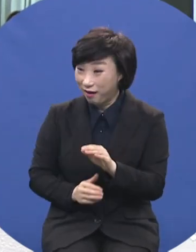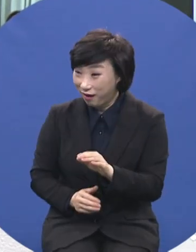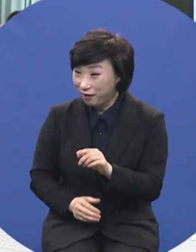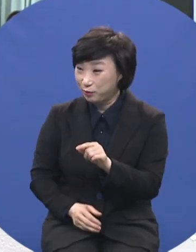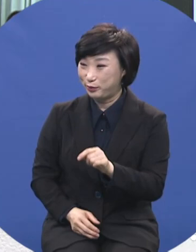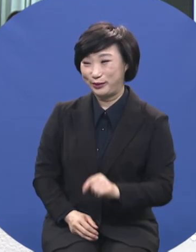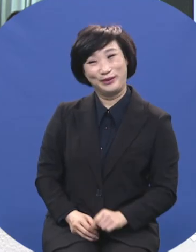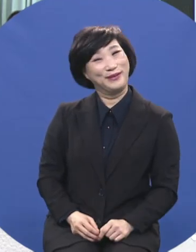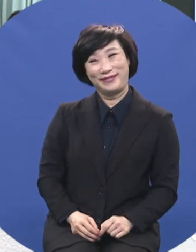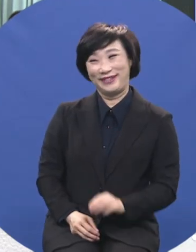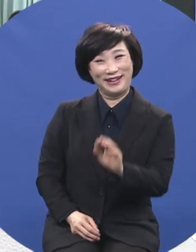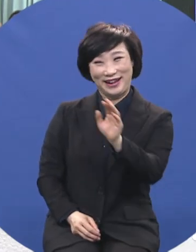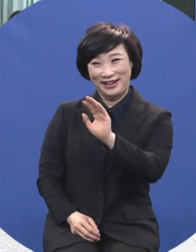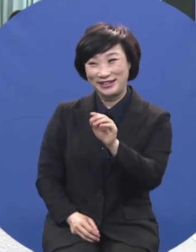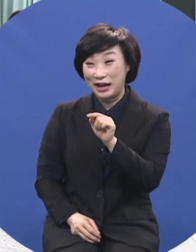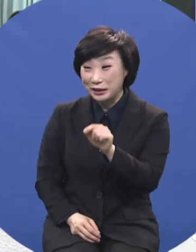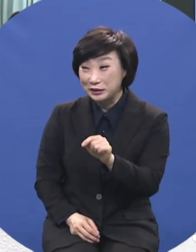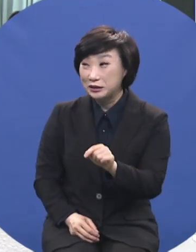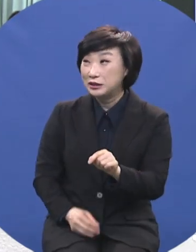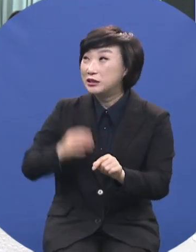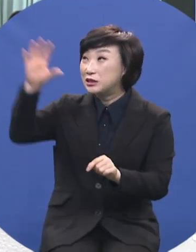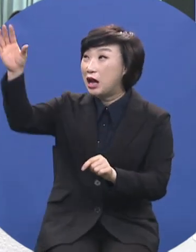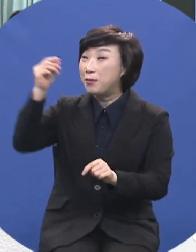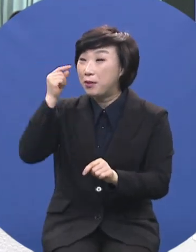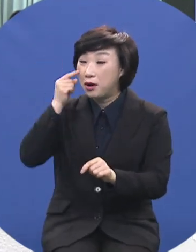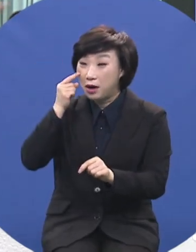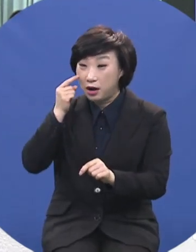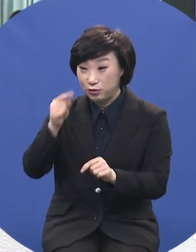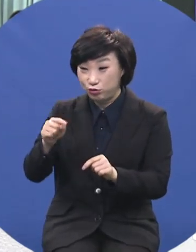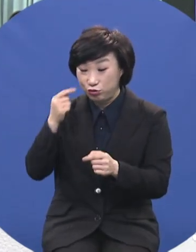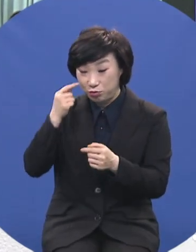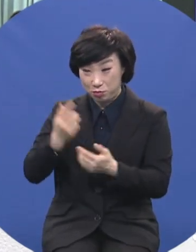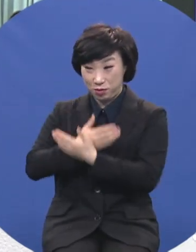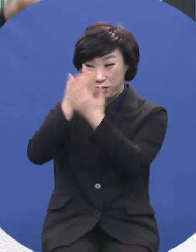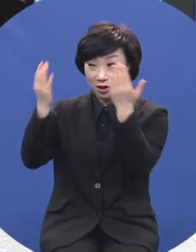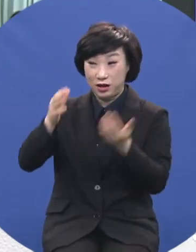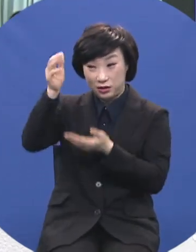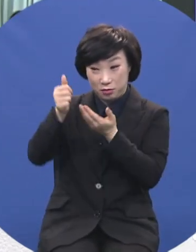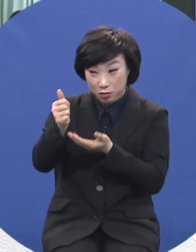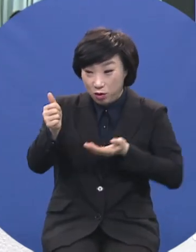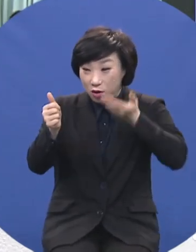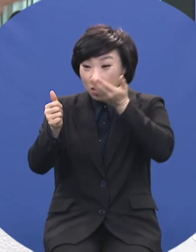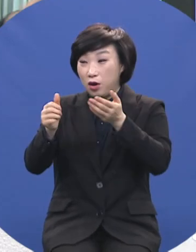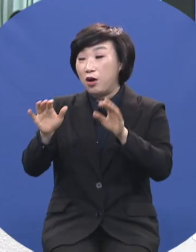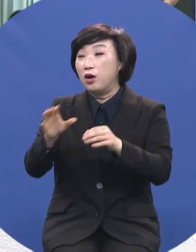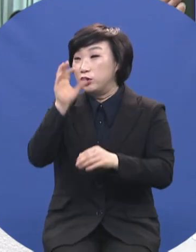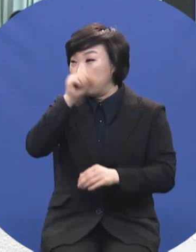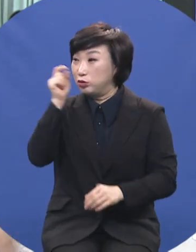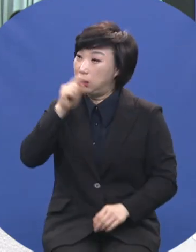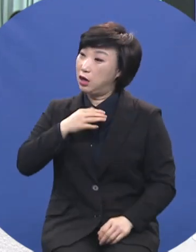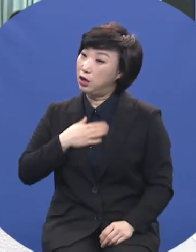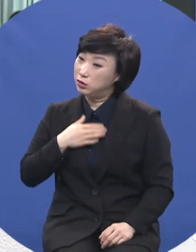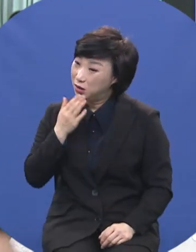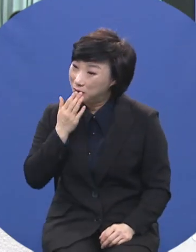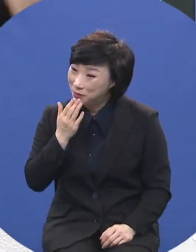그러냐? 아니요, 네가 먹으면 눈이 밝아져 하나님처럼 돼. 선악을 알게